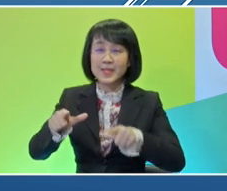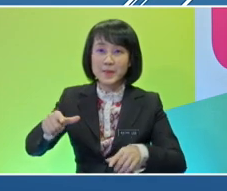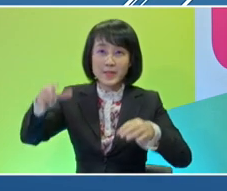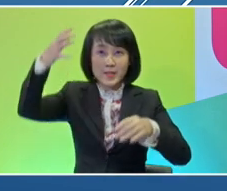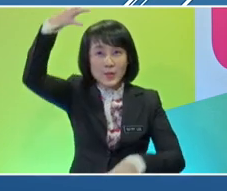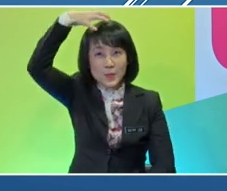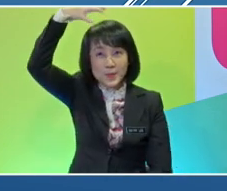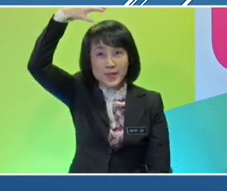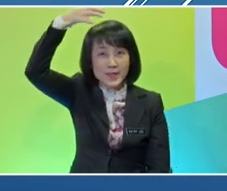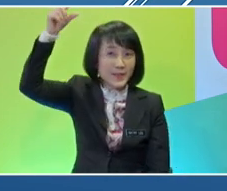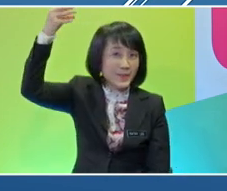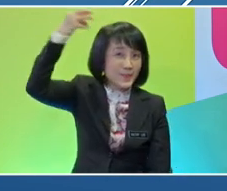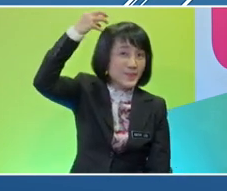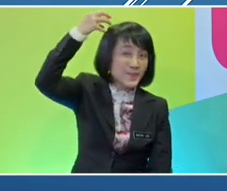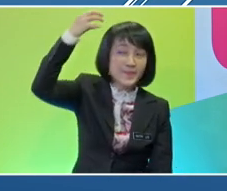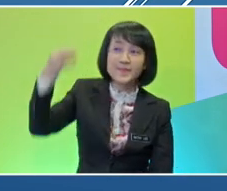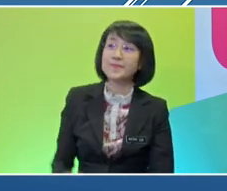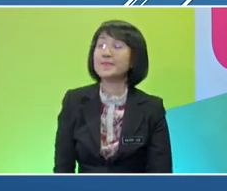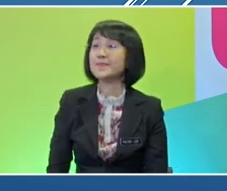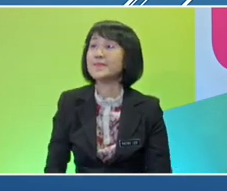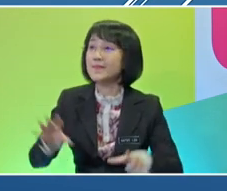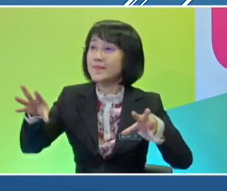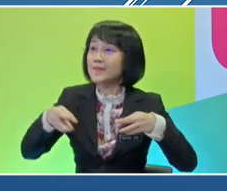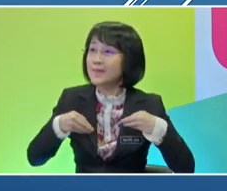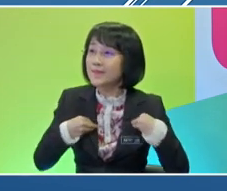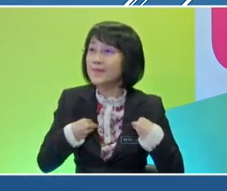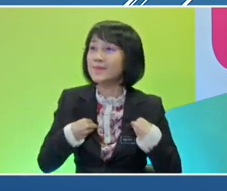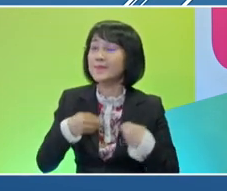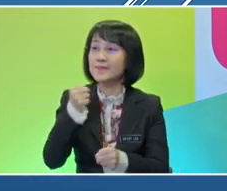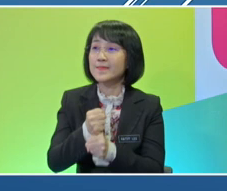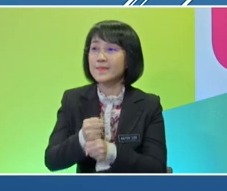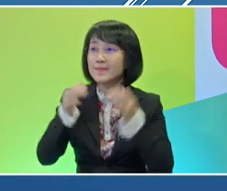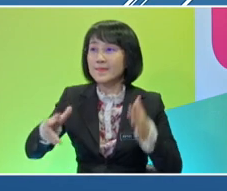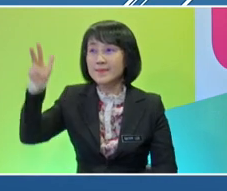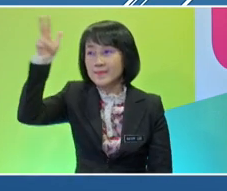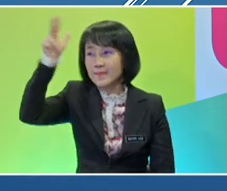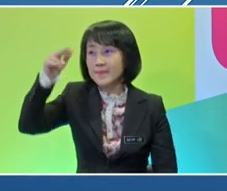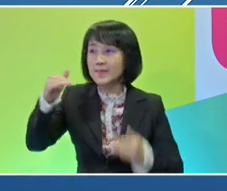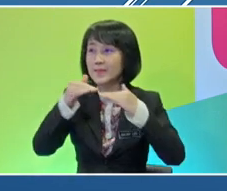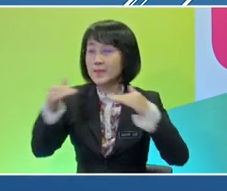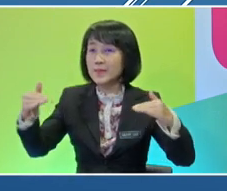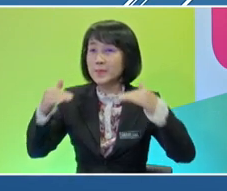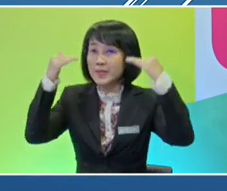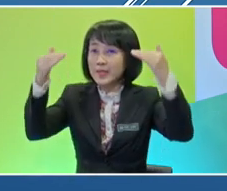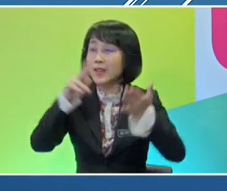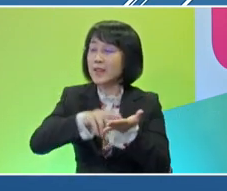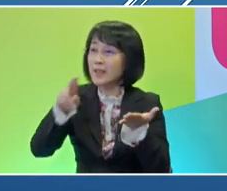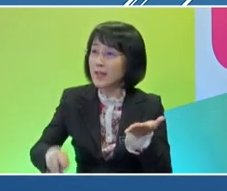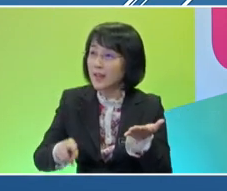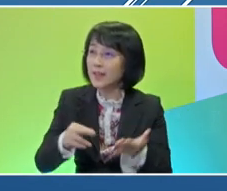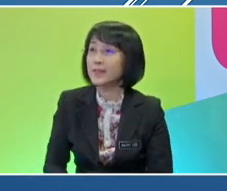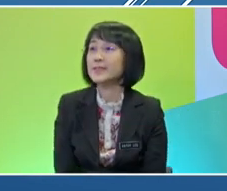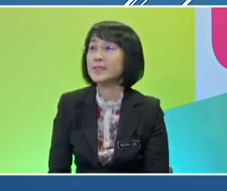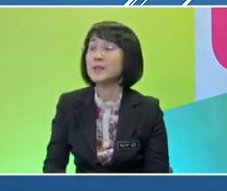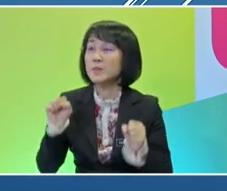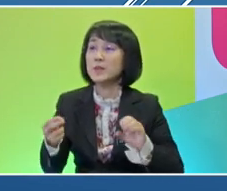masalah ke atas nih ya kemudian diterima sebagai kaki tangan kerajaan peringkat rendah eee dia dulu ke bawah kemudian boleh